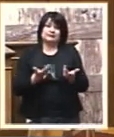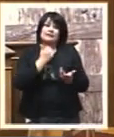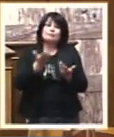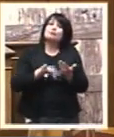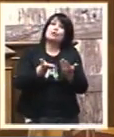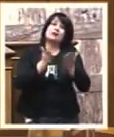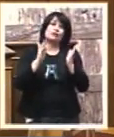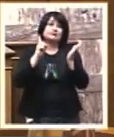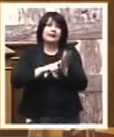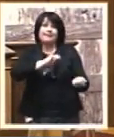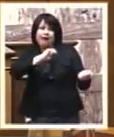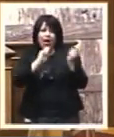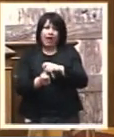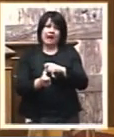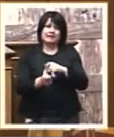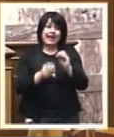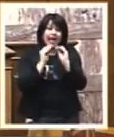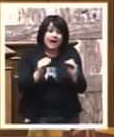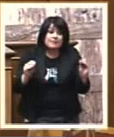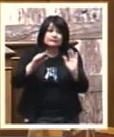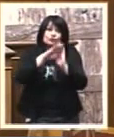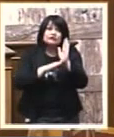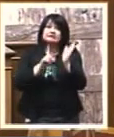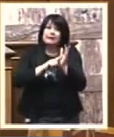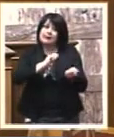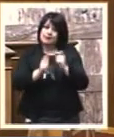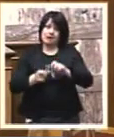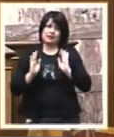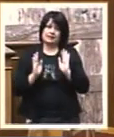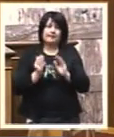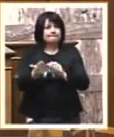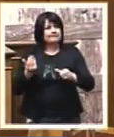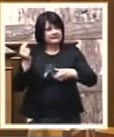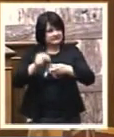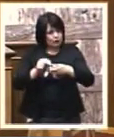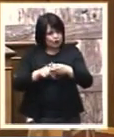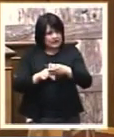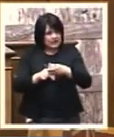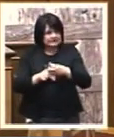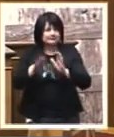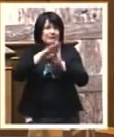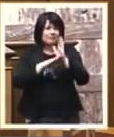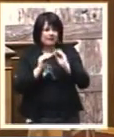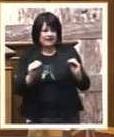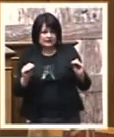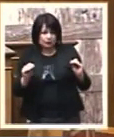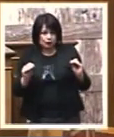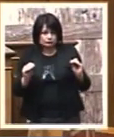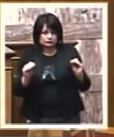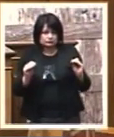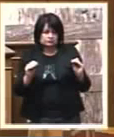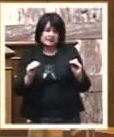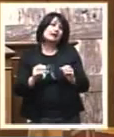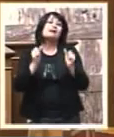δεν μπορεί παρά να είναι το εκπαιδευτικό μας σύστημα. Και προεκλογικά, η αλλαγή του εκπαιδευτικού μας συστήματος ήταν μία από